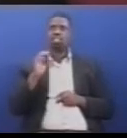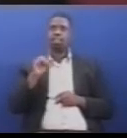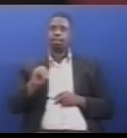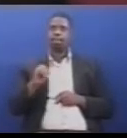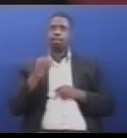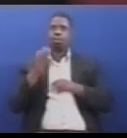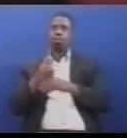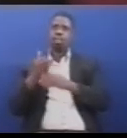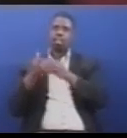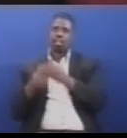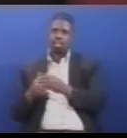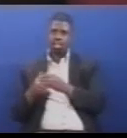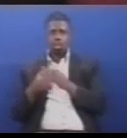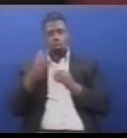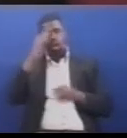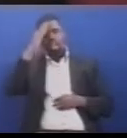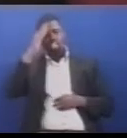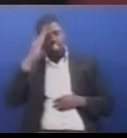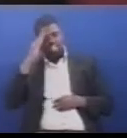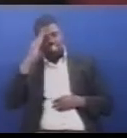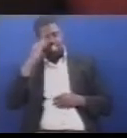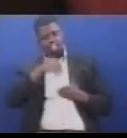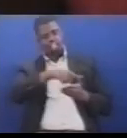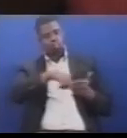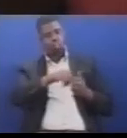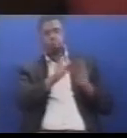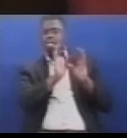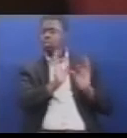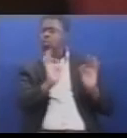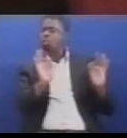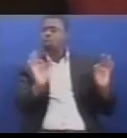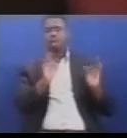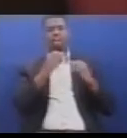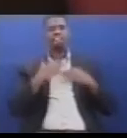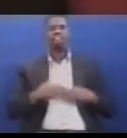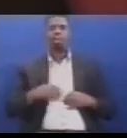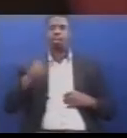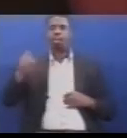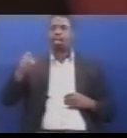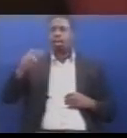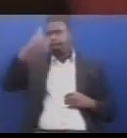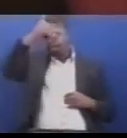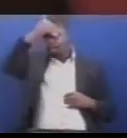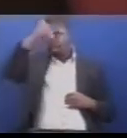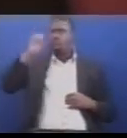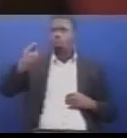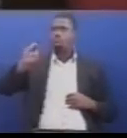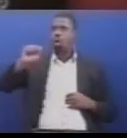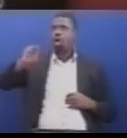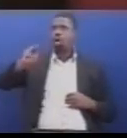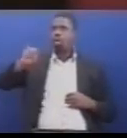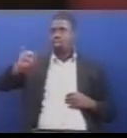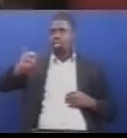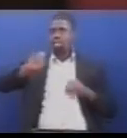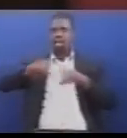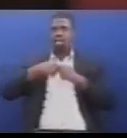kuwajengea wanajeshi kituo kizuri cha afya pale Alhamis Camp jimbo la Wawi. Lakini swali